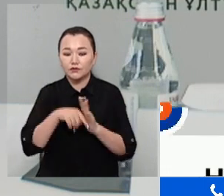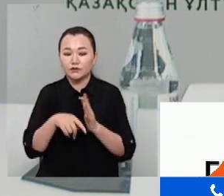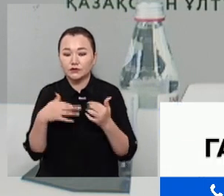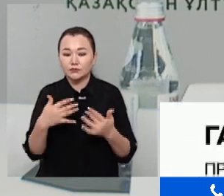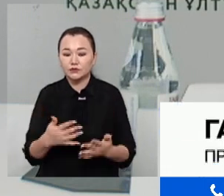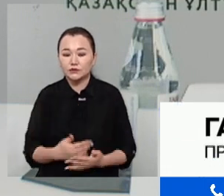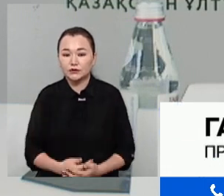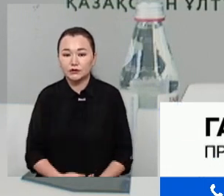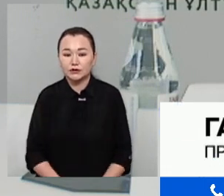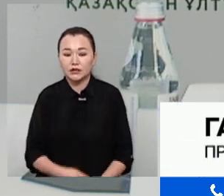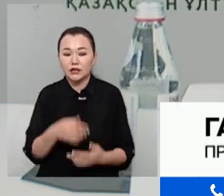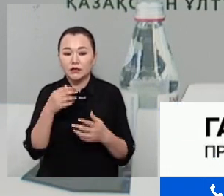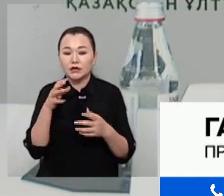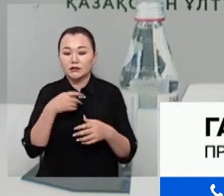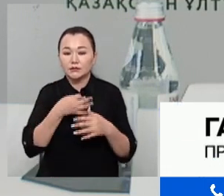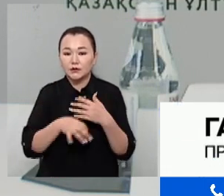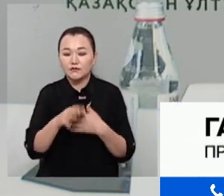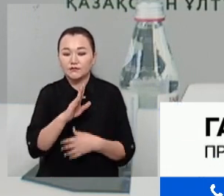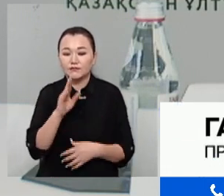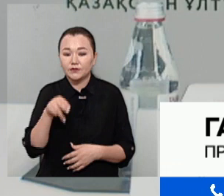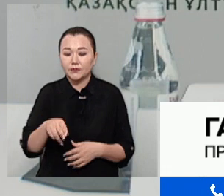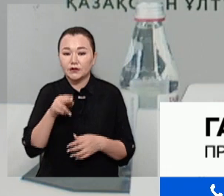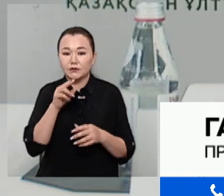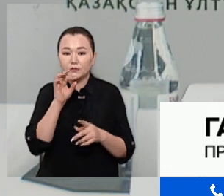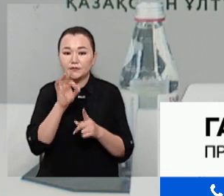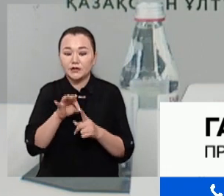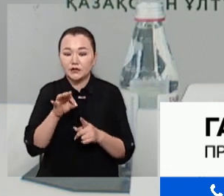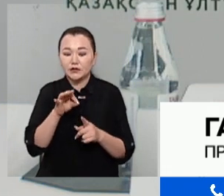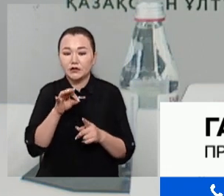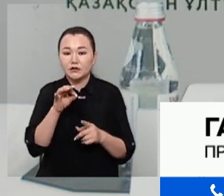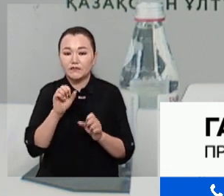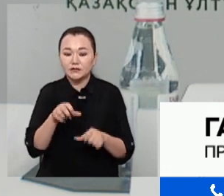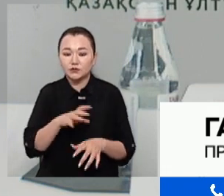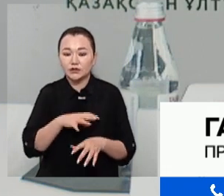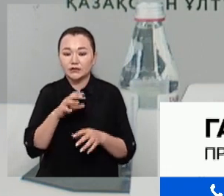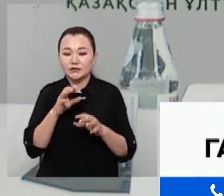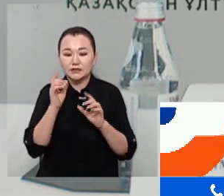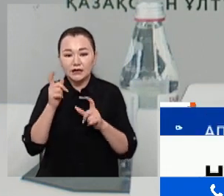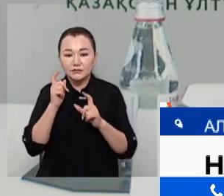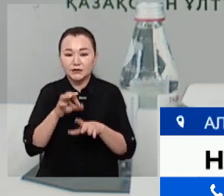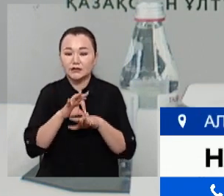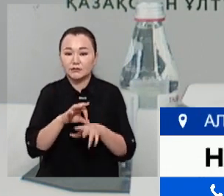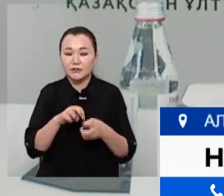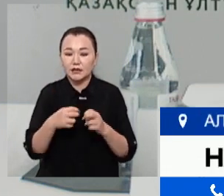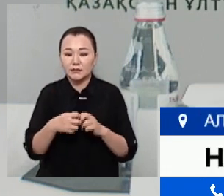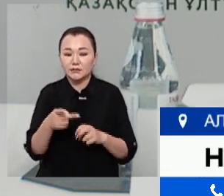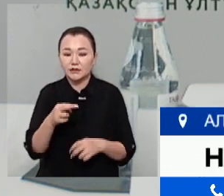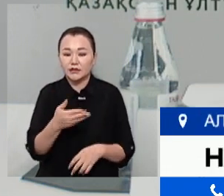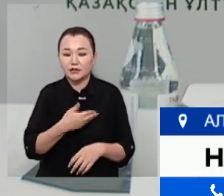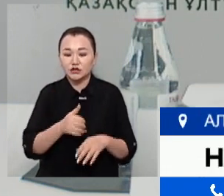спроса риски прогноза ВВП концентрируются в возможных транспортной логистических проблемах для наших